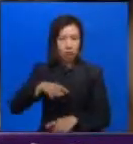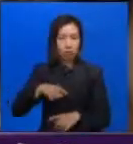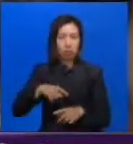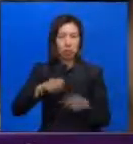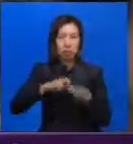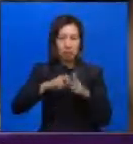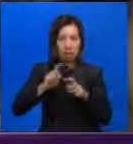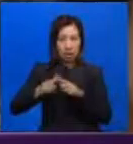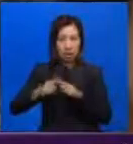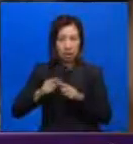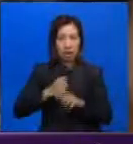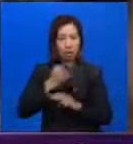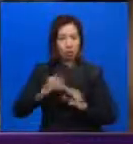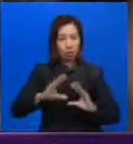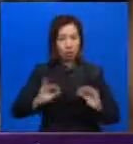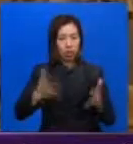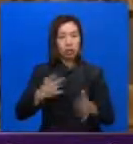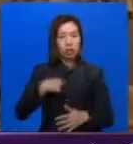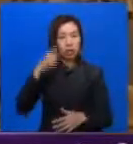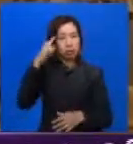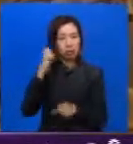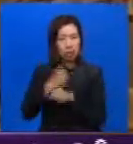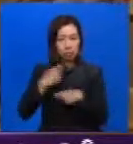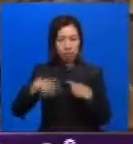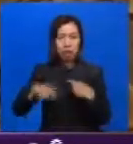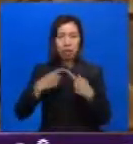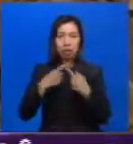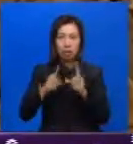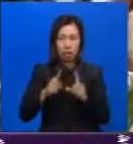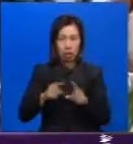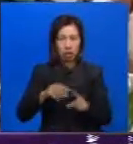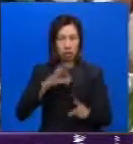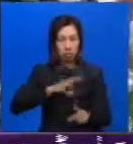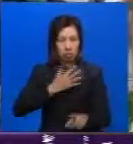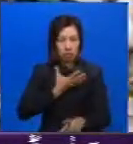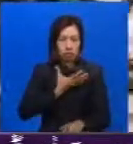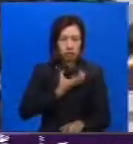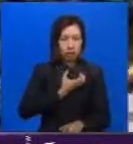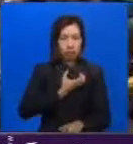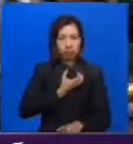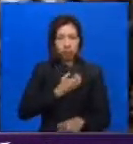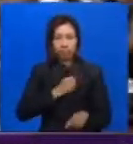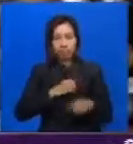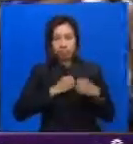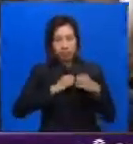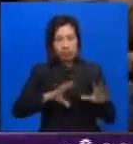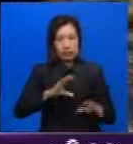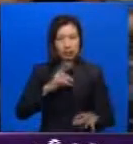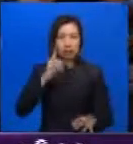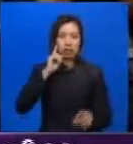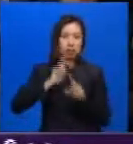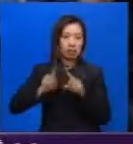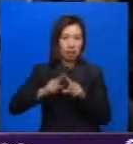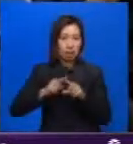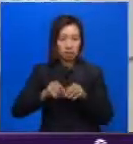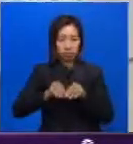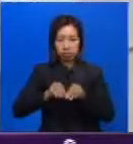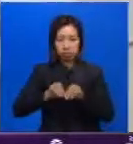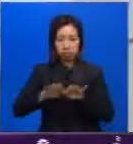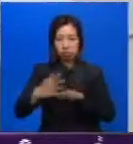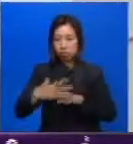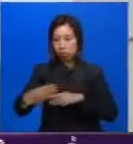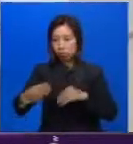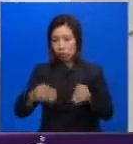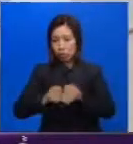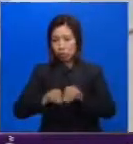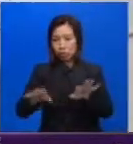จยังห่างไกลจากความเป็นจริงแต่อย่างน้อยการลดทอนความเกลียดชังไม่ให้แผ่ขยายวงกว้างออกไปจะเป็นสิ่งหนึ่งที่ทุ